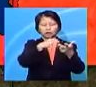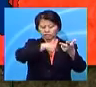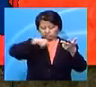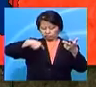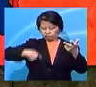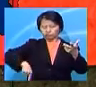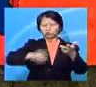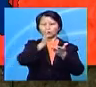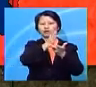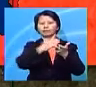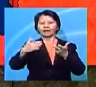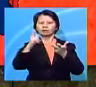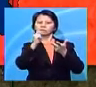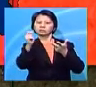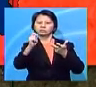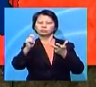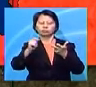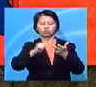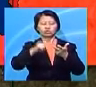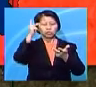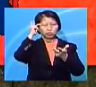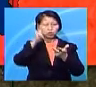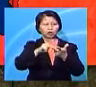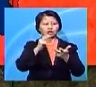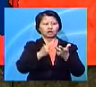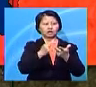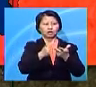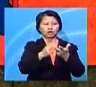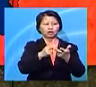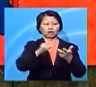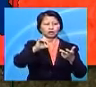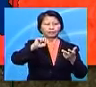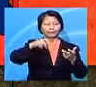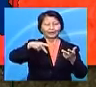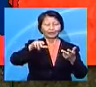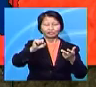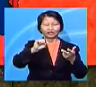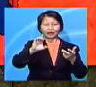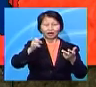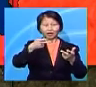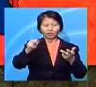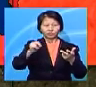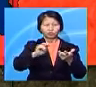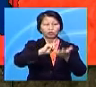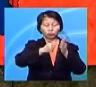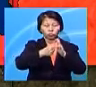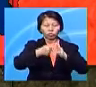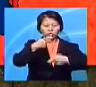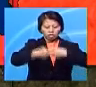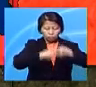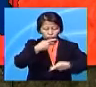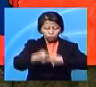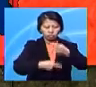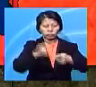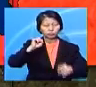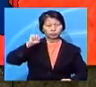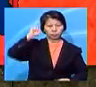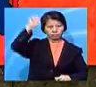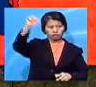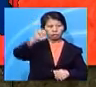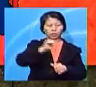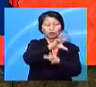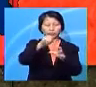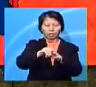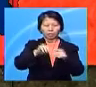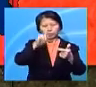China menguasai bahagian timur laut yang dikenali sebagai Aksai Chin. Kebelut bermula ketika proses kemerdekaan